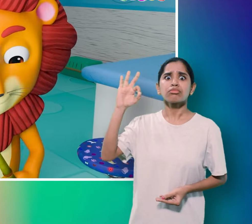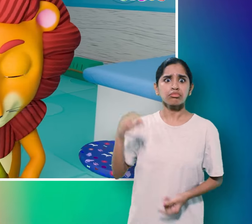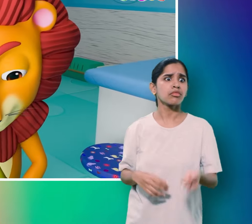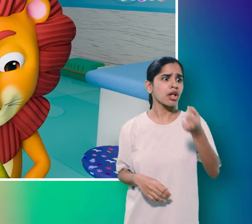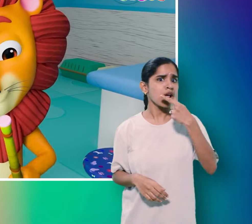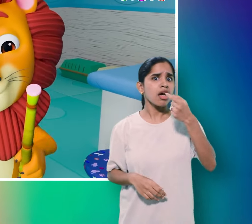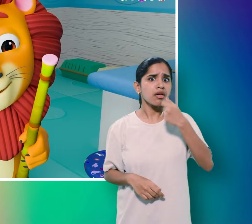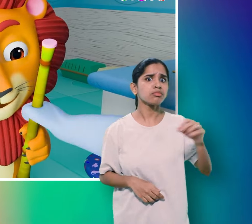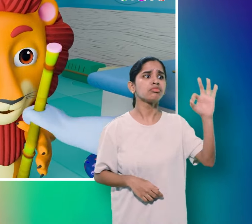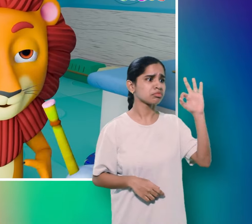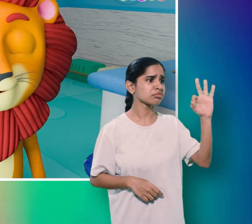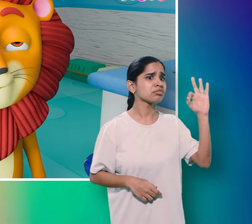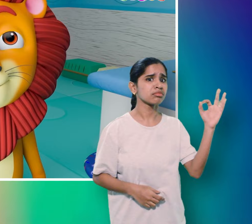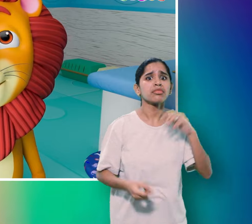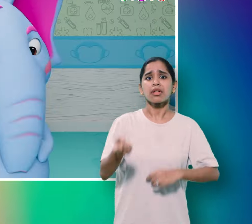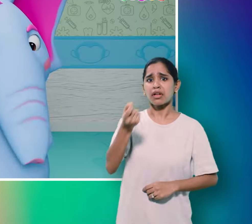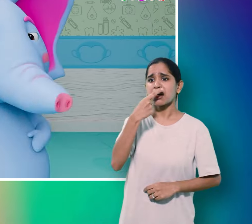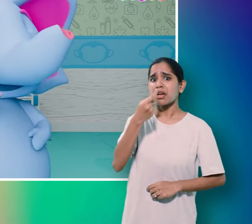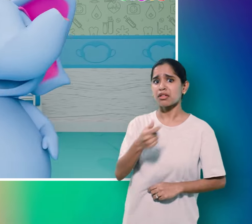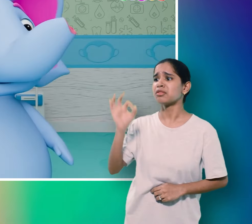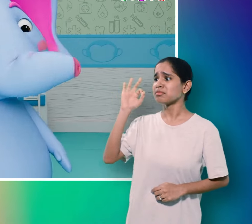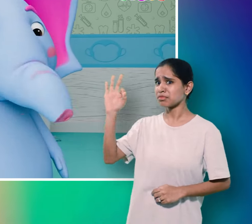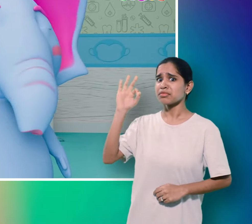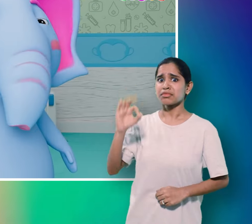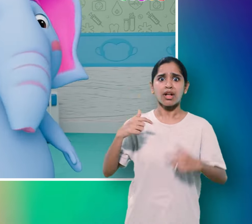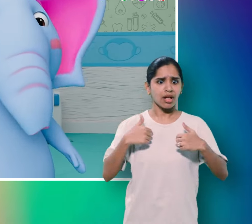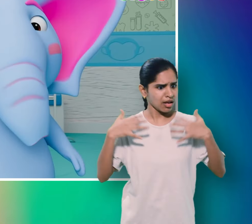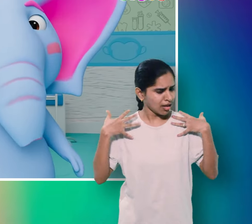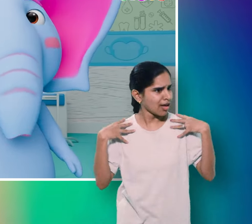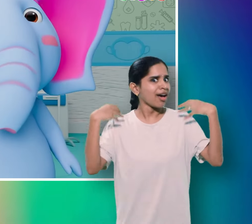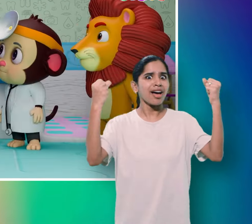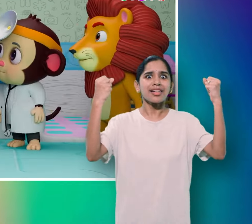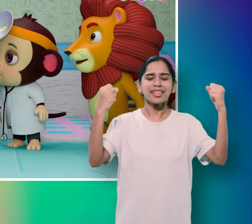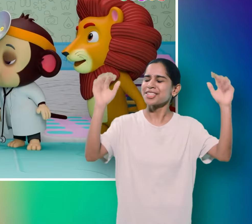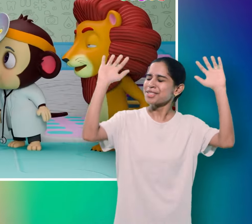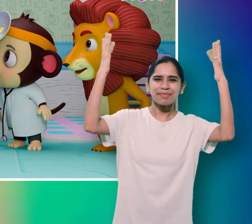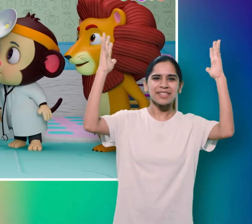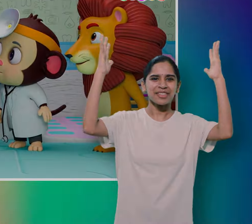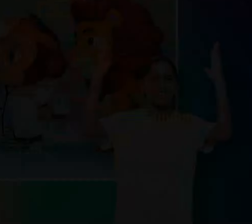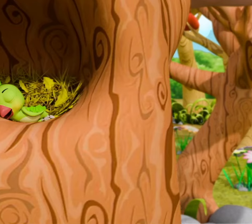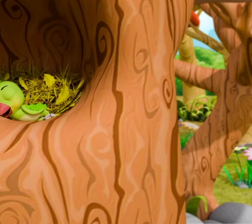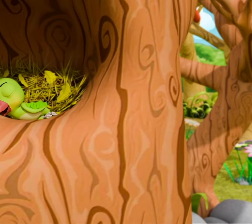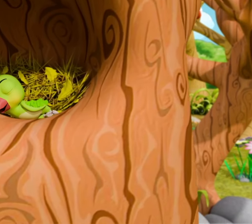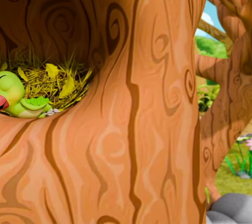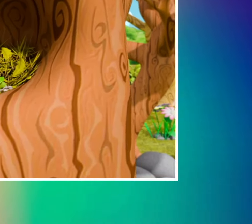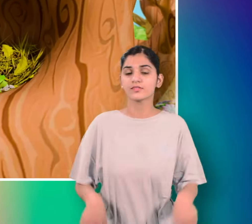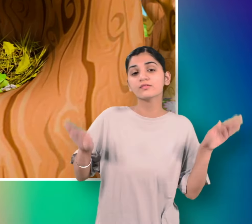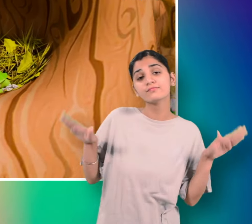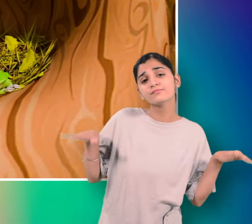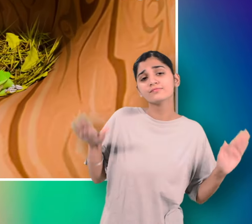वा वा वा वा वा वा वा वा वा वा वा